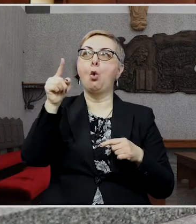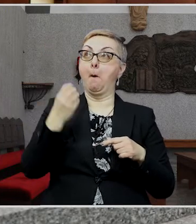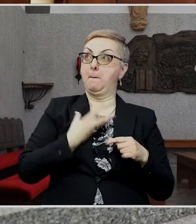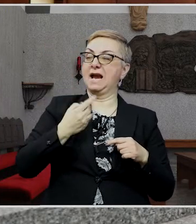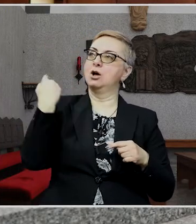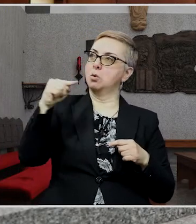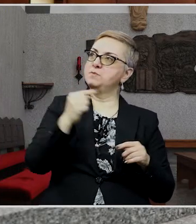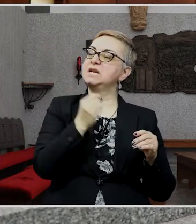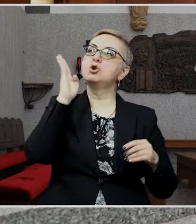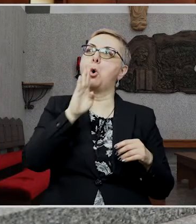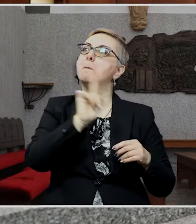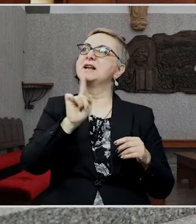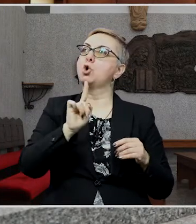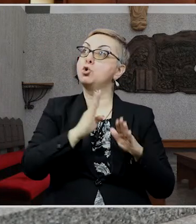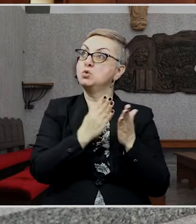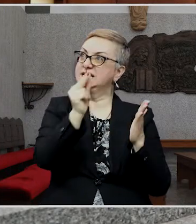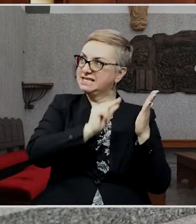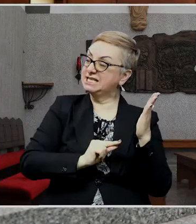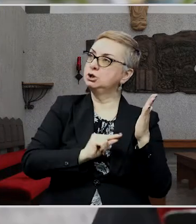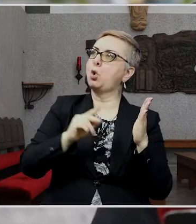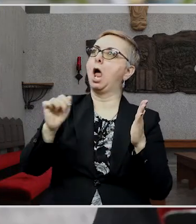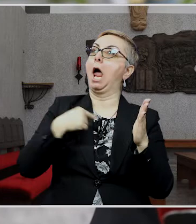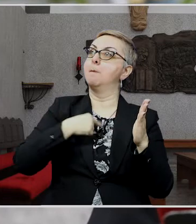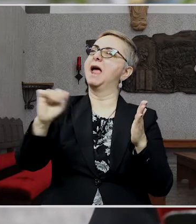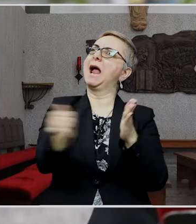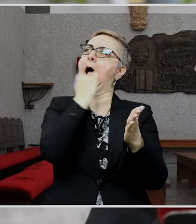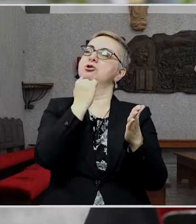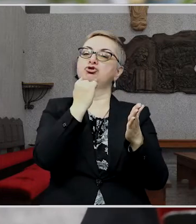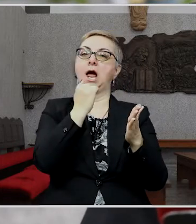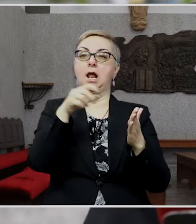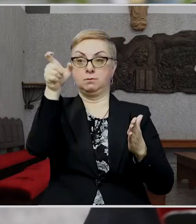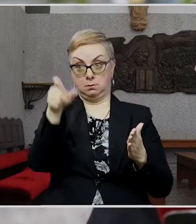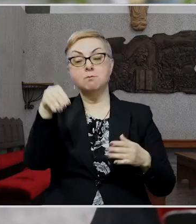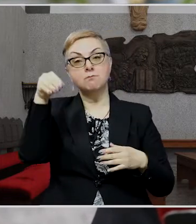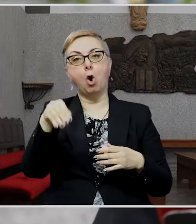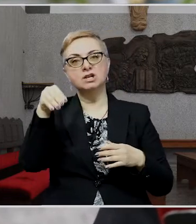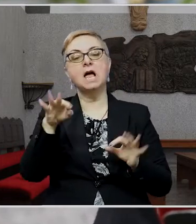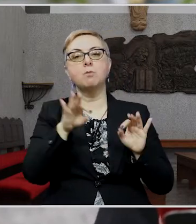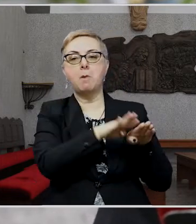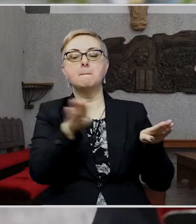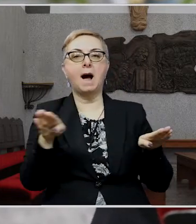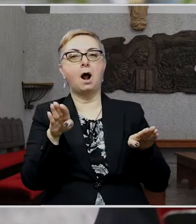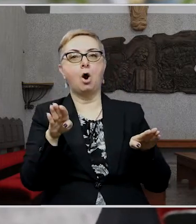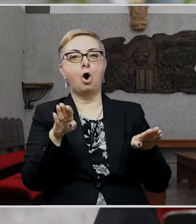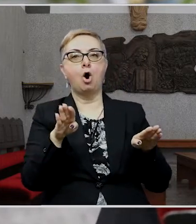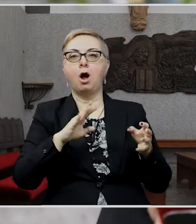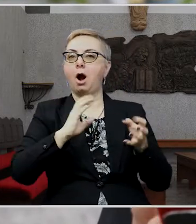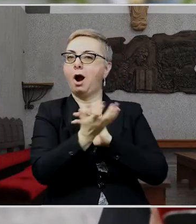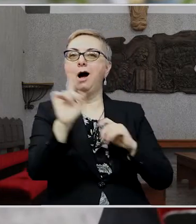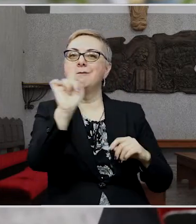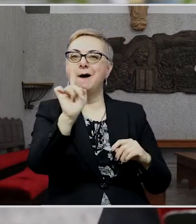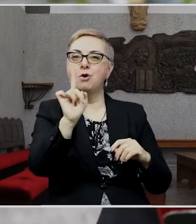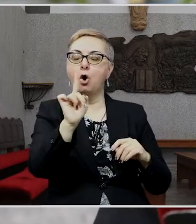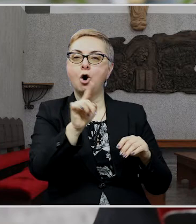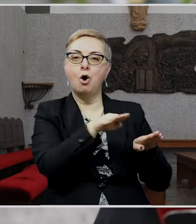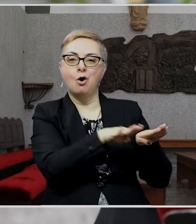cancellami dal tuo libro che hai scritto mosè non barata il popolo non abbandona